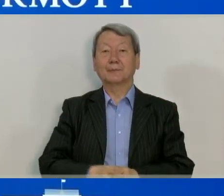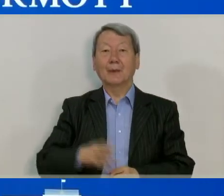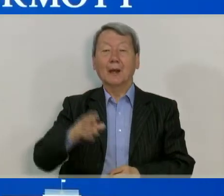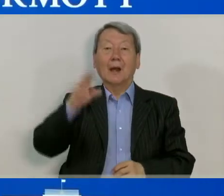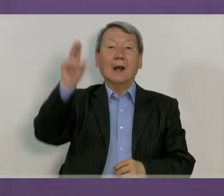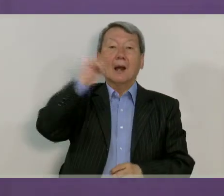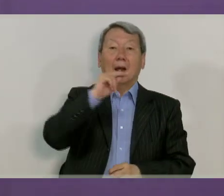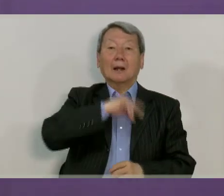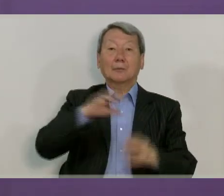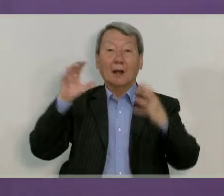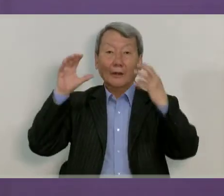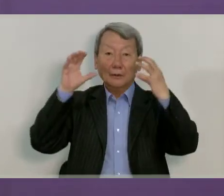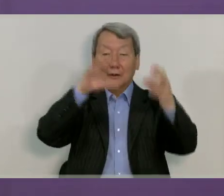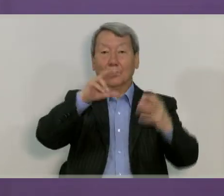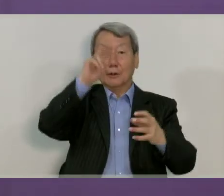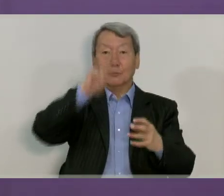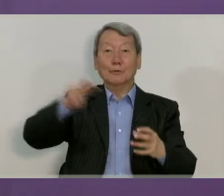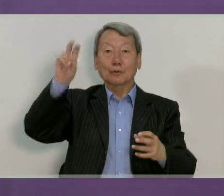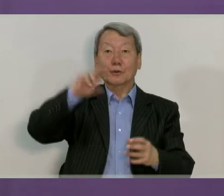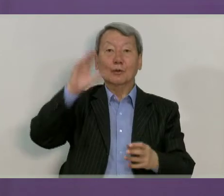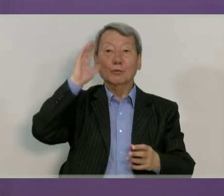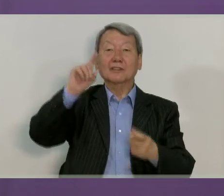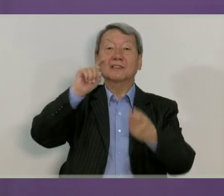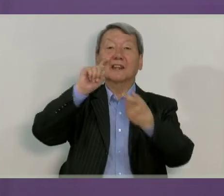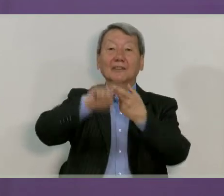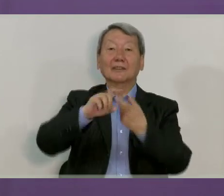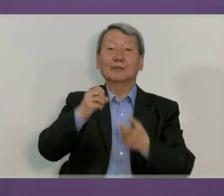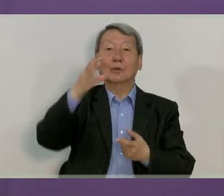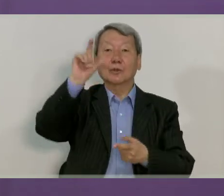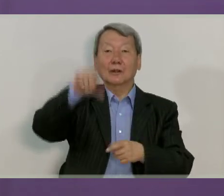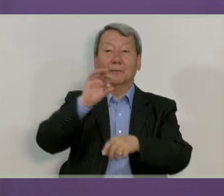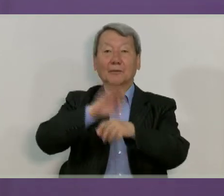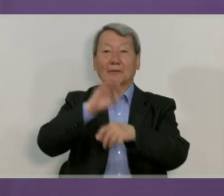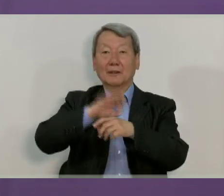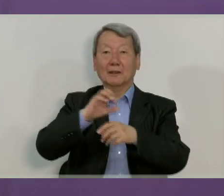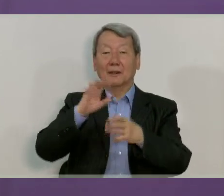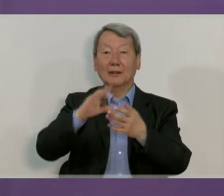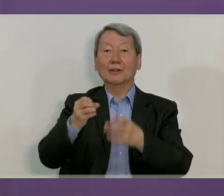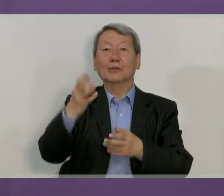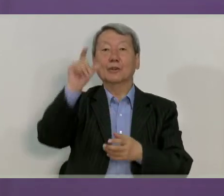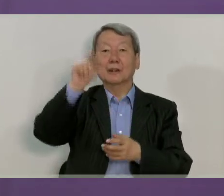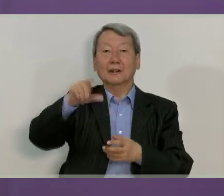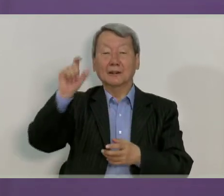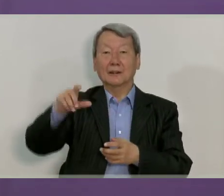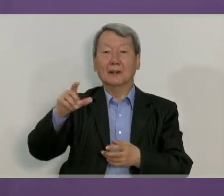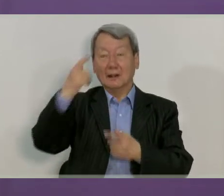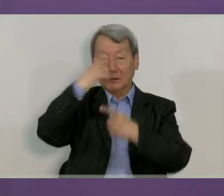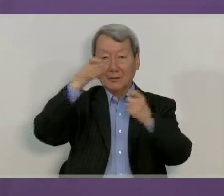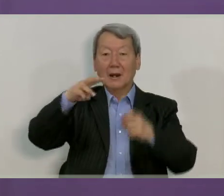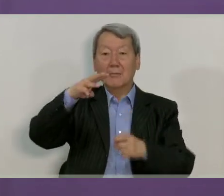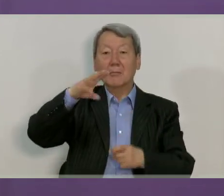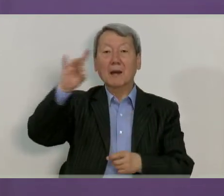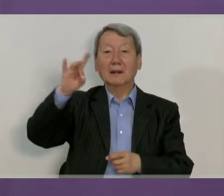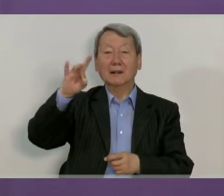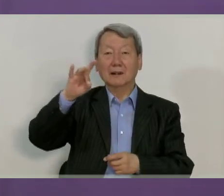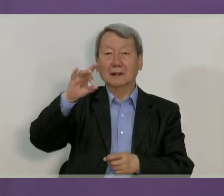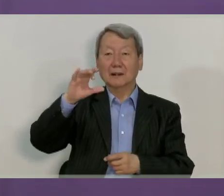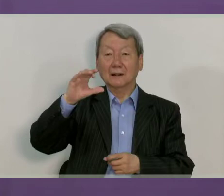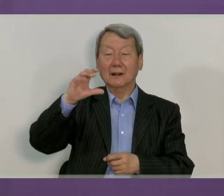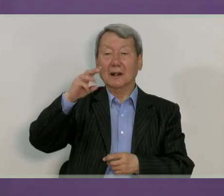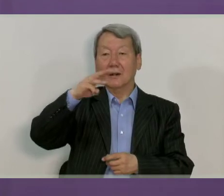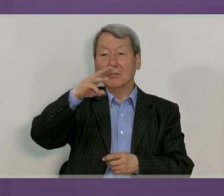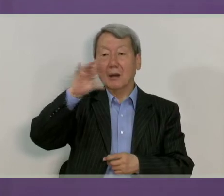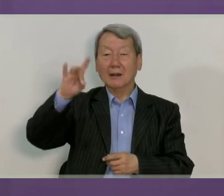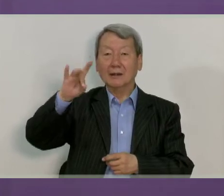Работа общественного транспорта в Бишкеке будет зависеть от количества больных COVID-19 и контактных лиц, сообщил мэр Азиз Сурахматов. При